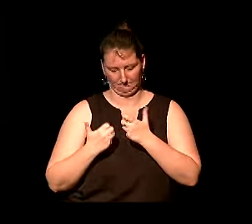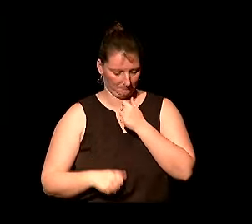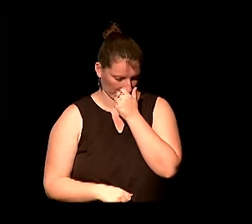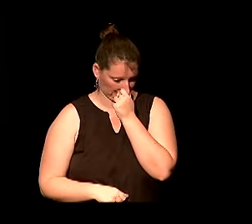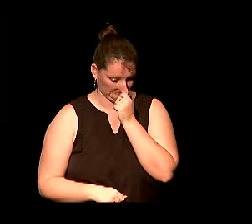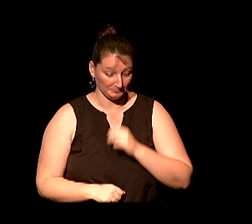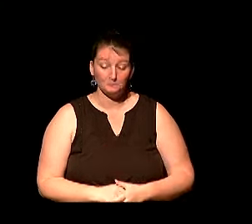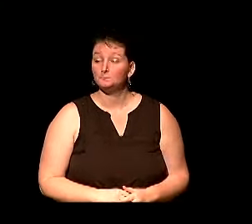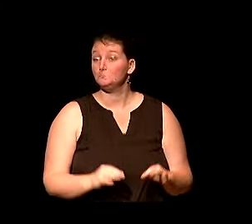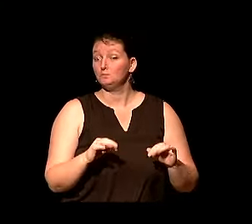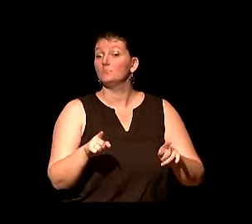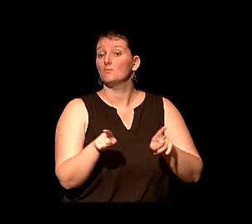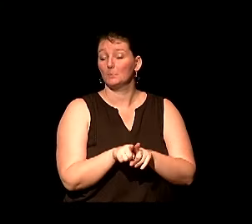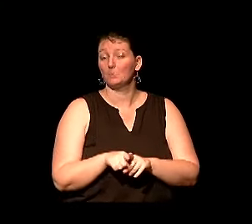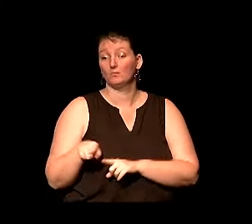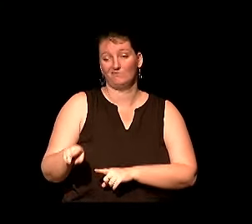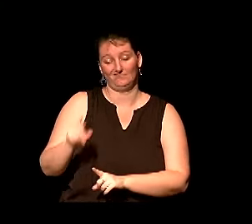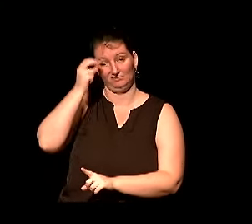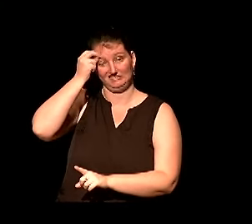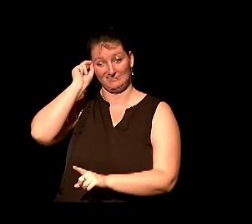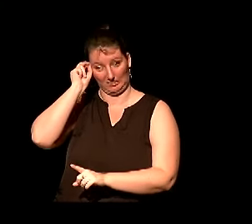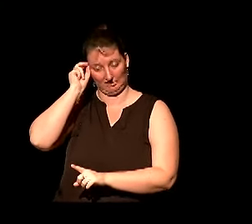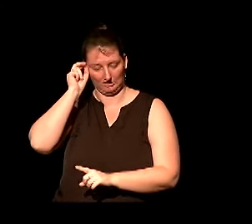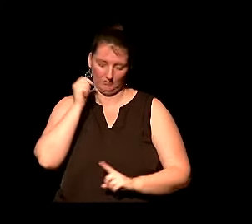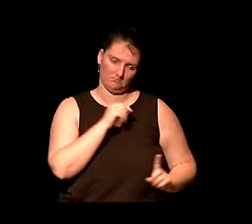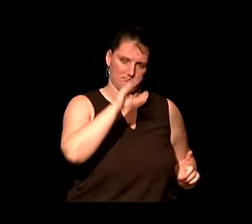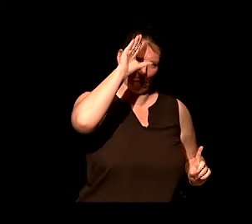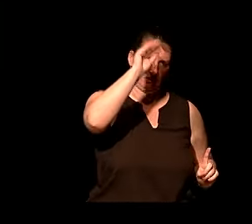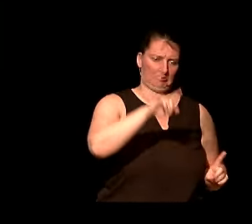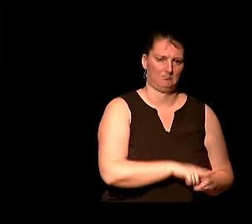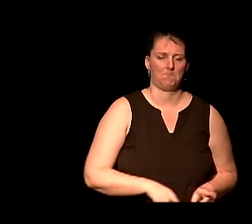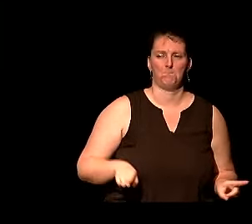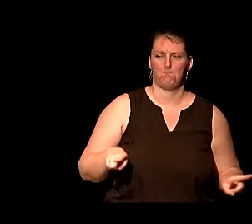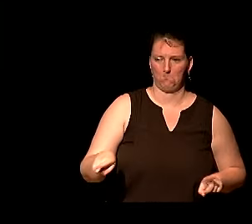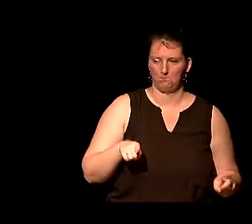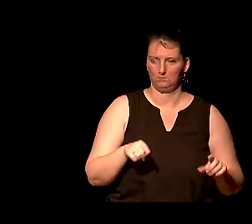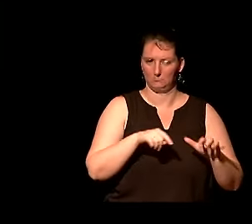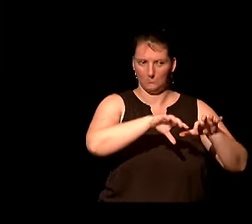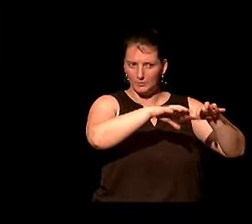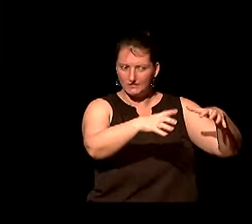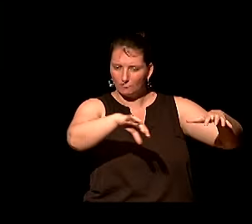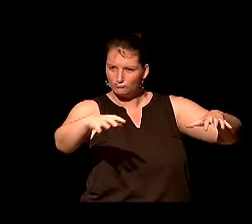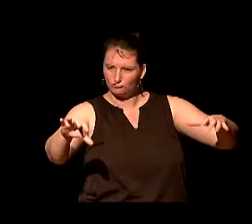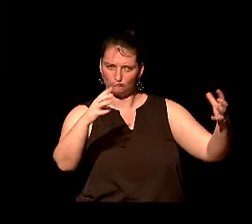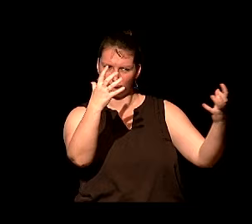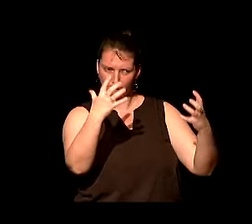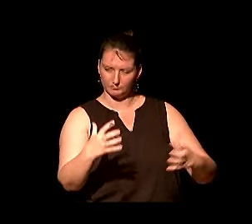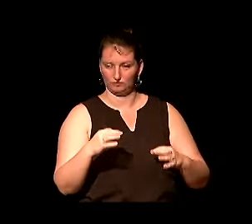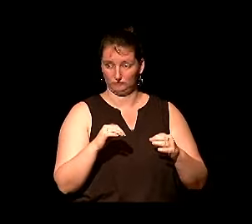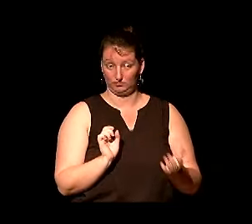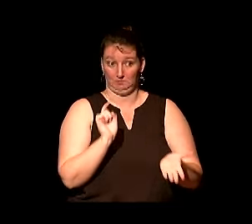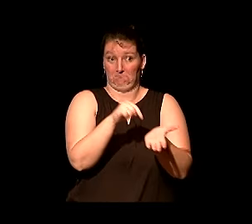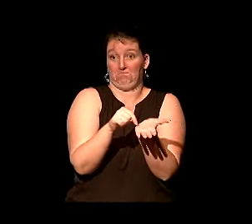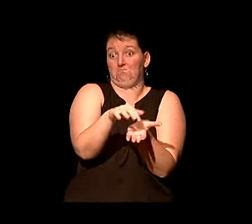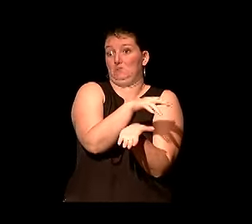De la même façon que chez Cézanne, le paysage chez Mann est un milieu, comme le dit Bazin